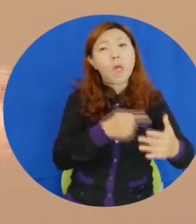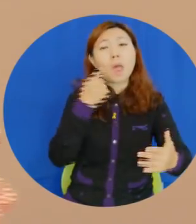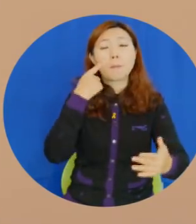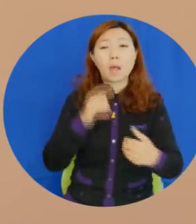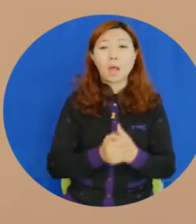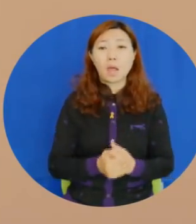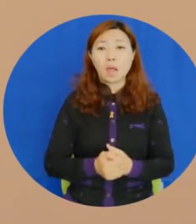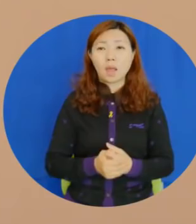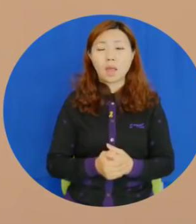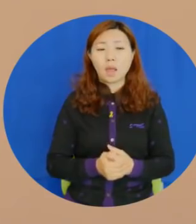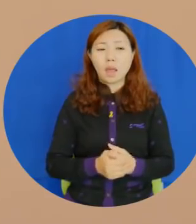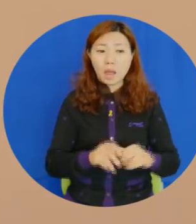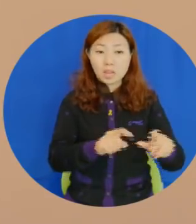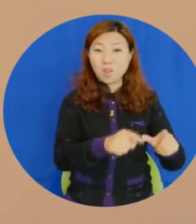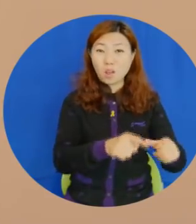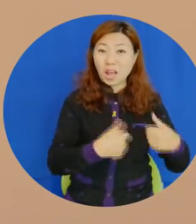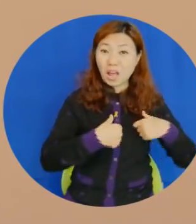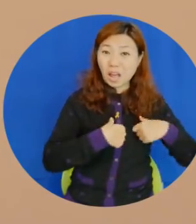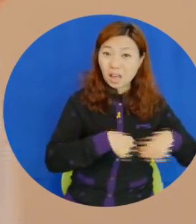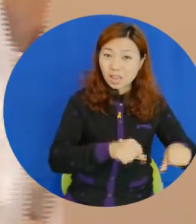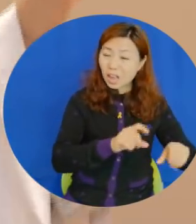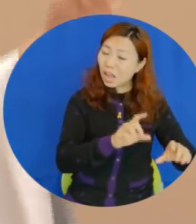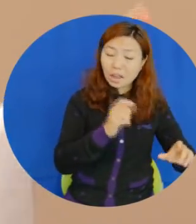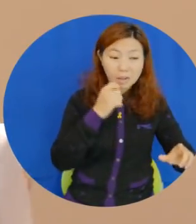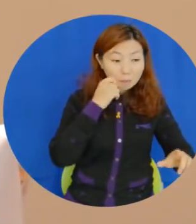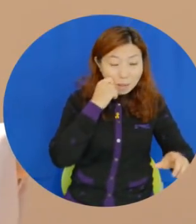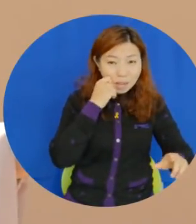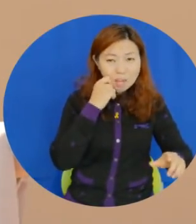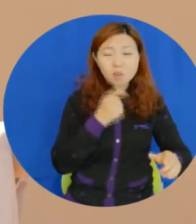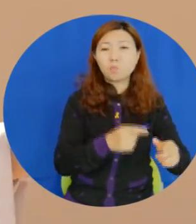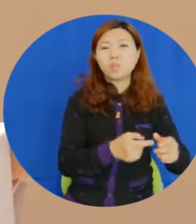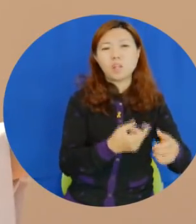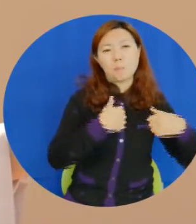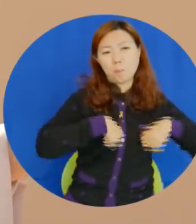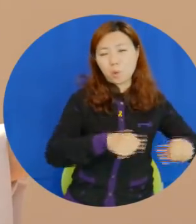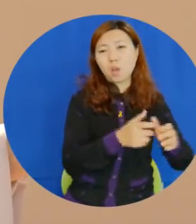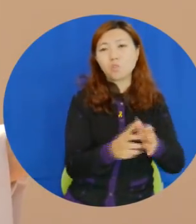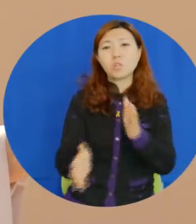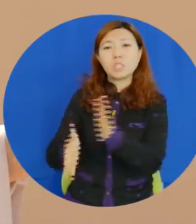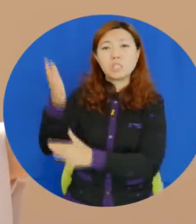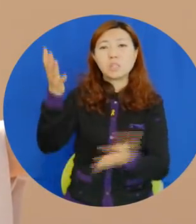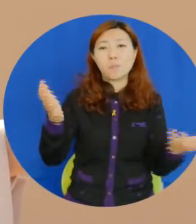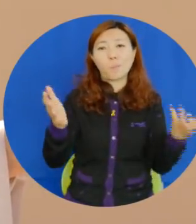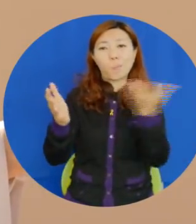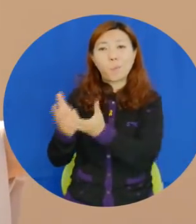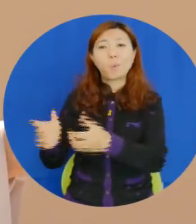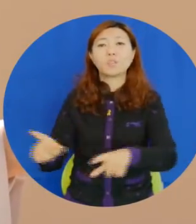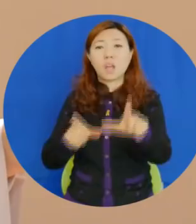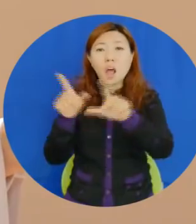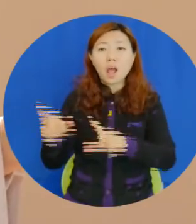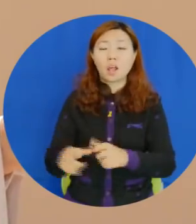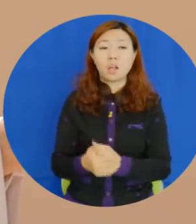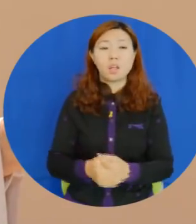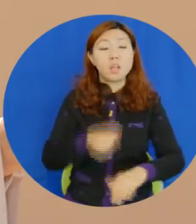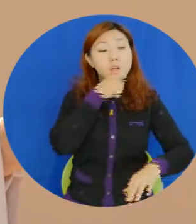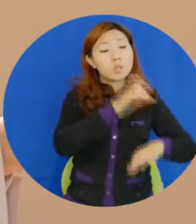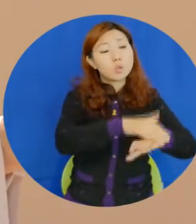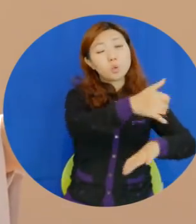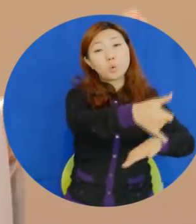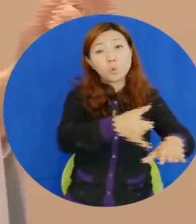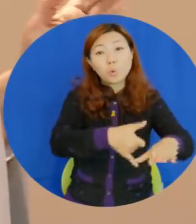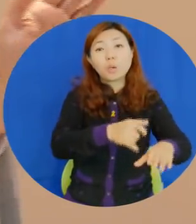그냥 밀고 가야지. 아니라 하면 자기가 빨리 보따리에서 도시로 나오든지 자기는 시골에 살더라도